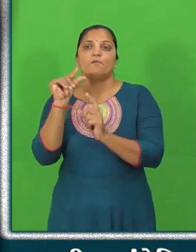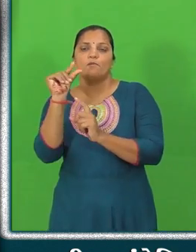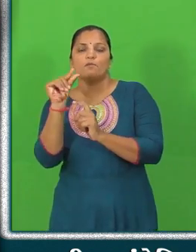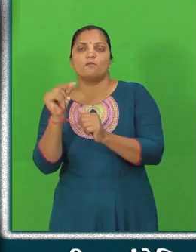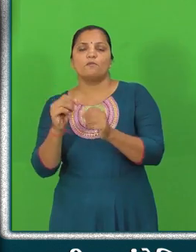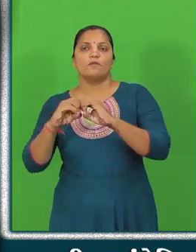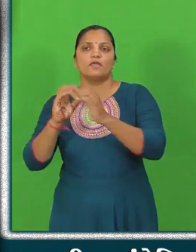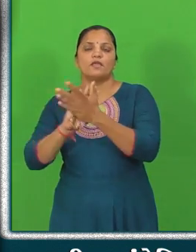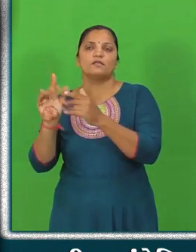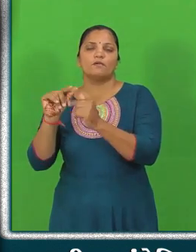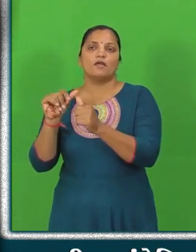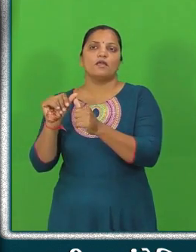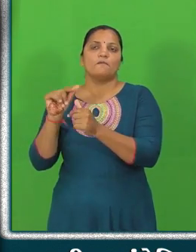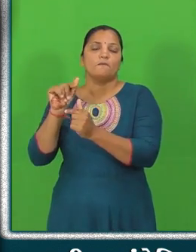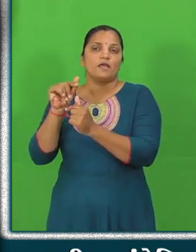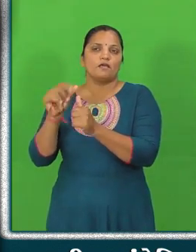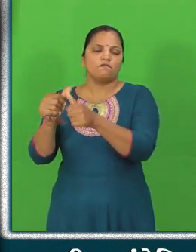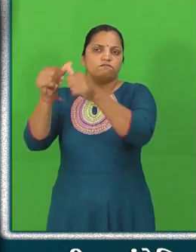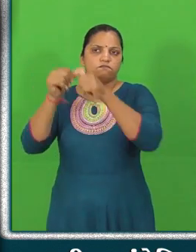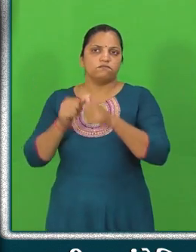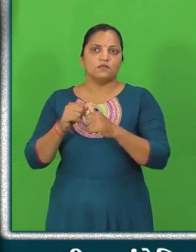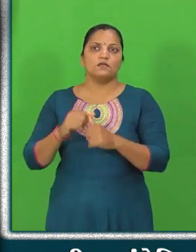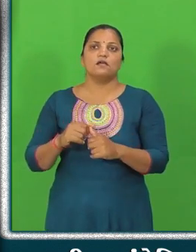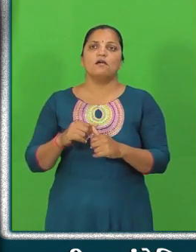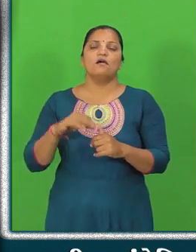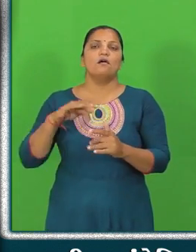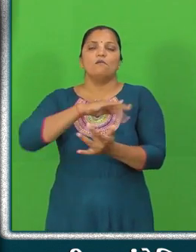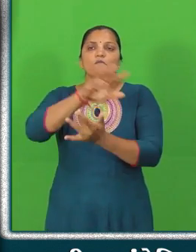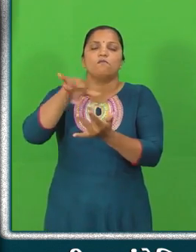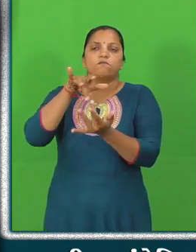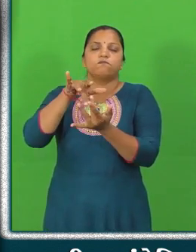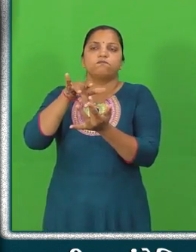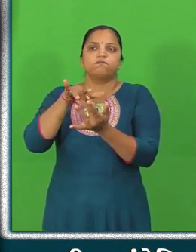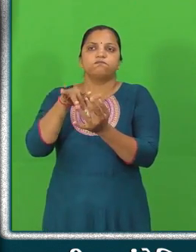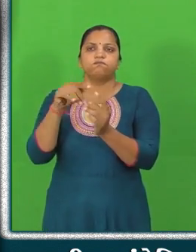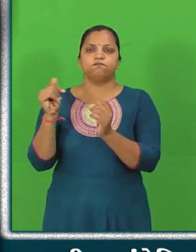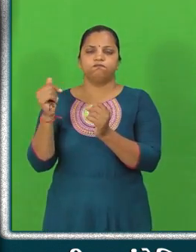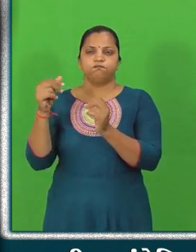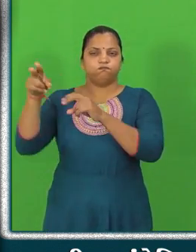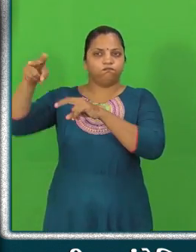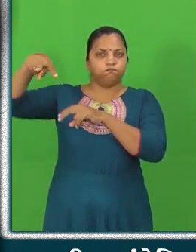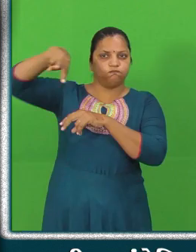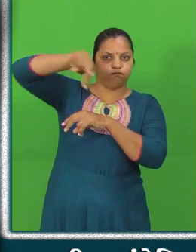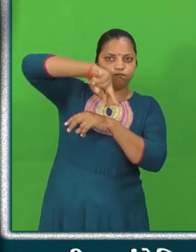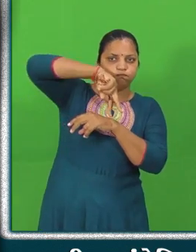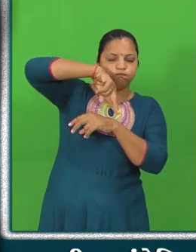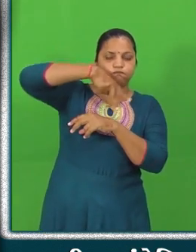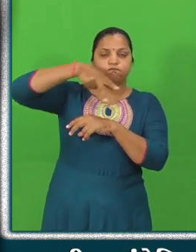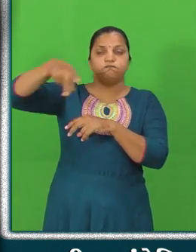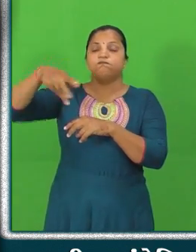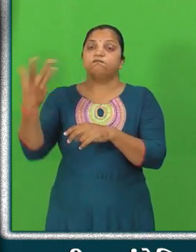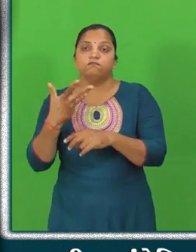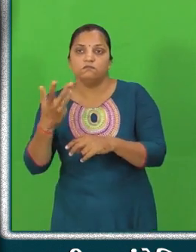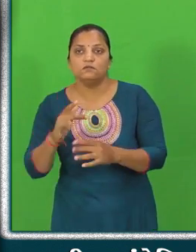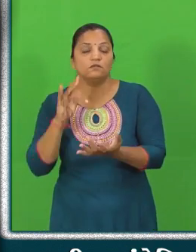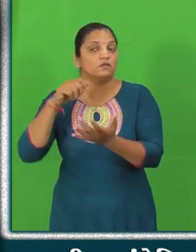આપવાનો છે, મુખ્ય કેન્દ્રમાંથી પસાર થતું કિરણ ક્યાંથી પરાવર્તન પામીને આગળ વધે, આપણે ગોલી અરીસાની વાત કરીએ છીએ,